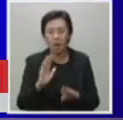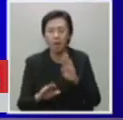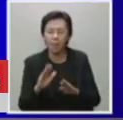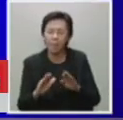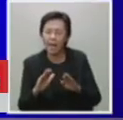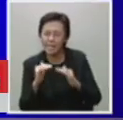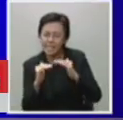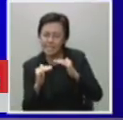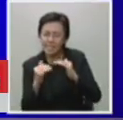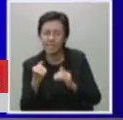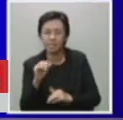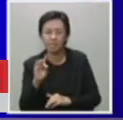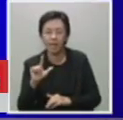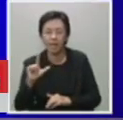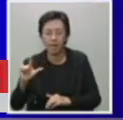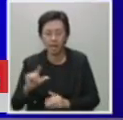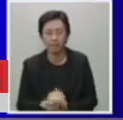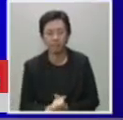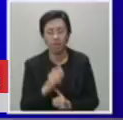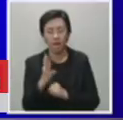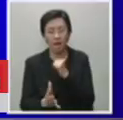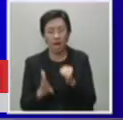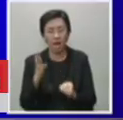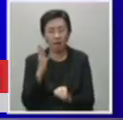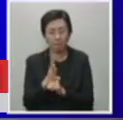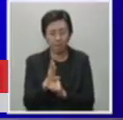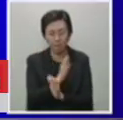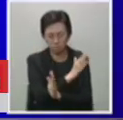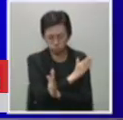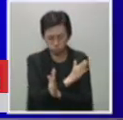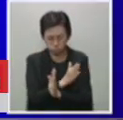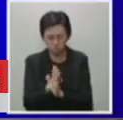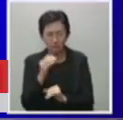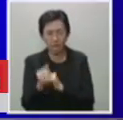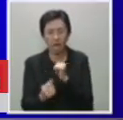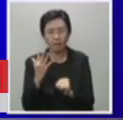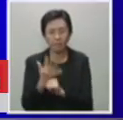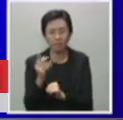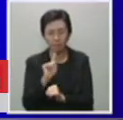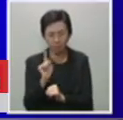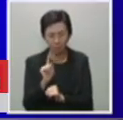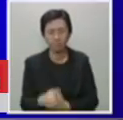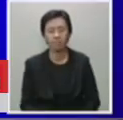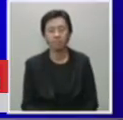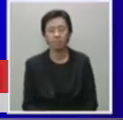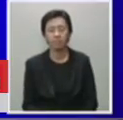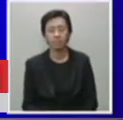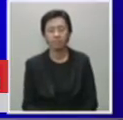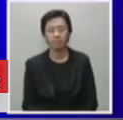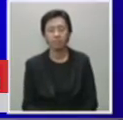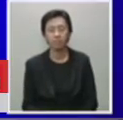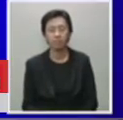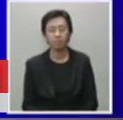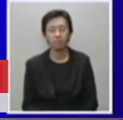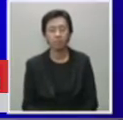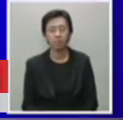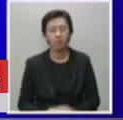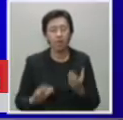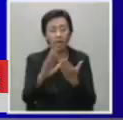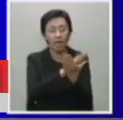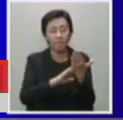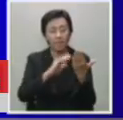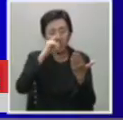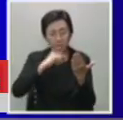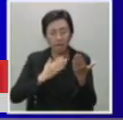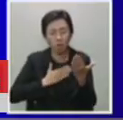นะในรอบ5ปีที่ผ่านมาเนี่ยมันเกิดอะไรขึ้นในสังคมไทยบ้างเราไม่สามารถที่จะนำพาประเทศไทยไ